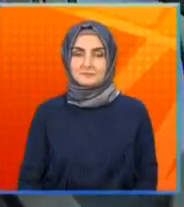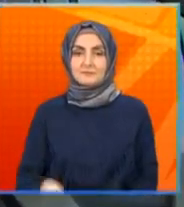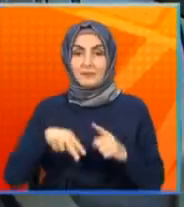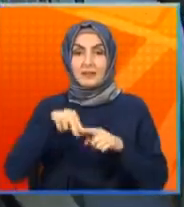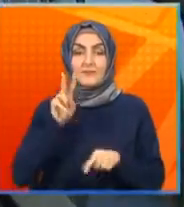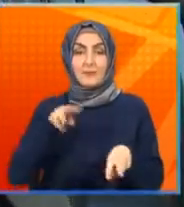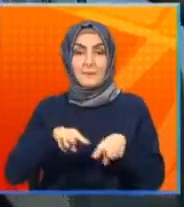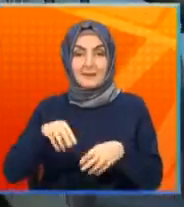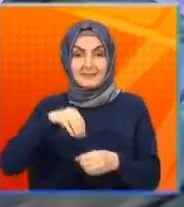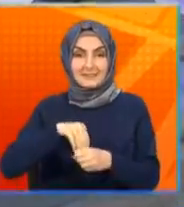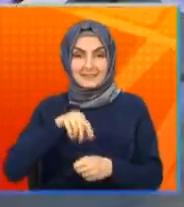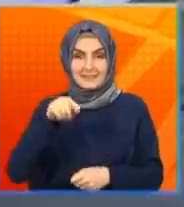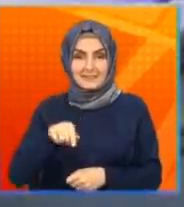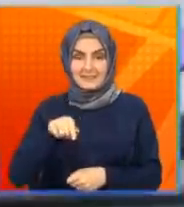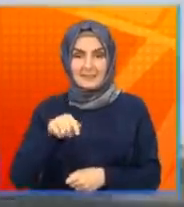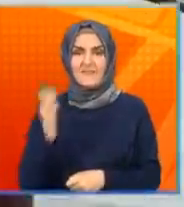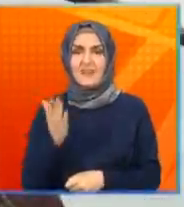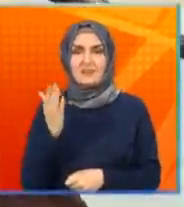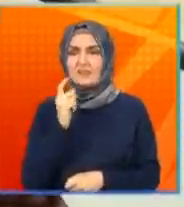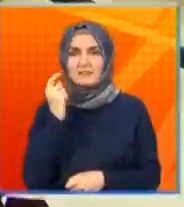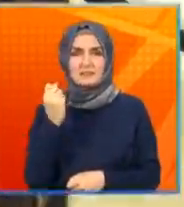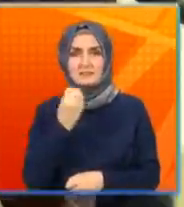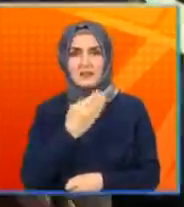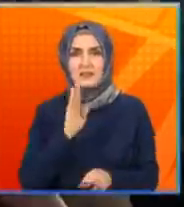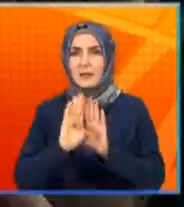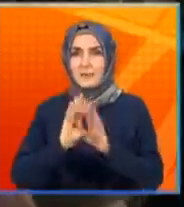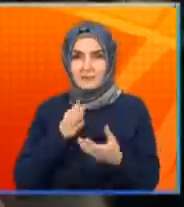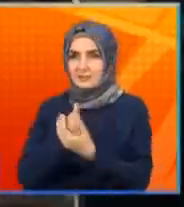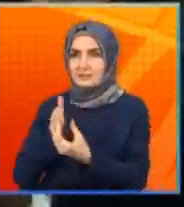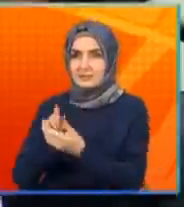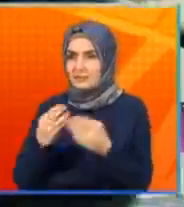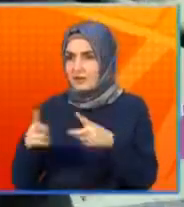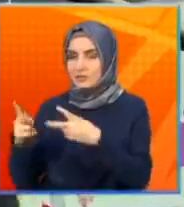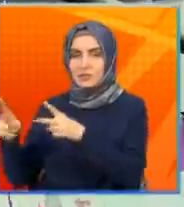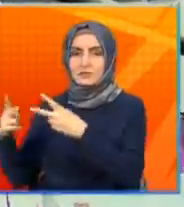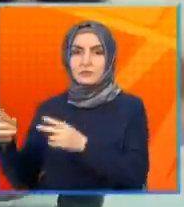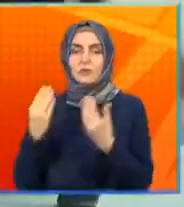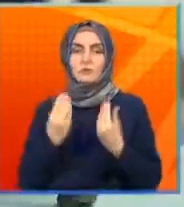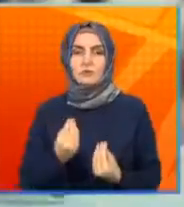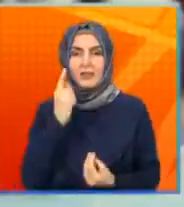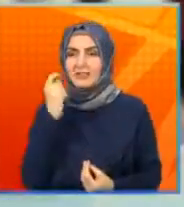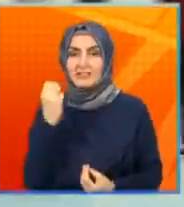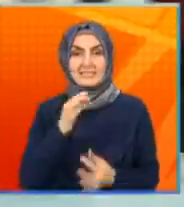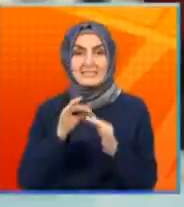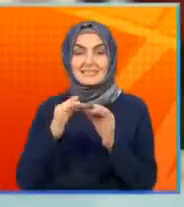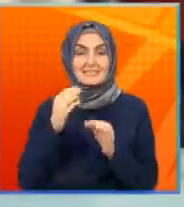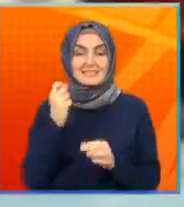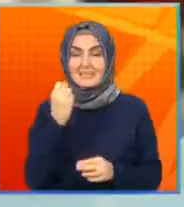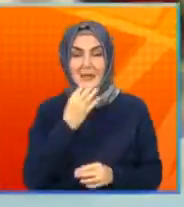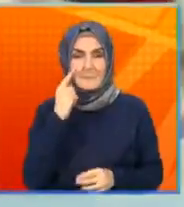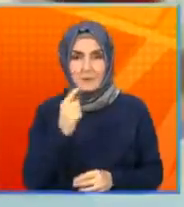avmlerde olabildiğince fazla sayıda giriş kapısı açılacak kişi sayısı on metreye bir kişi olacak şekilde